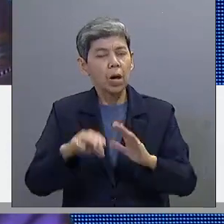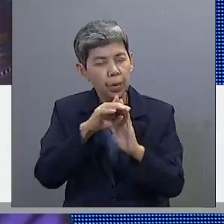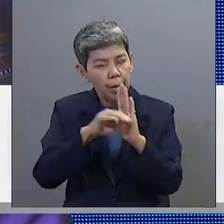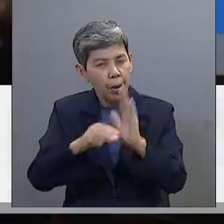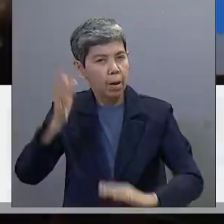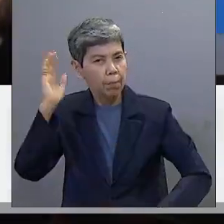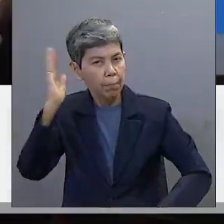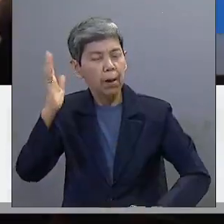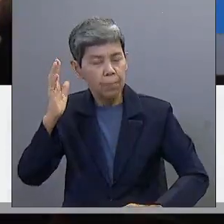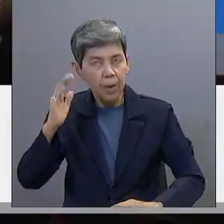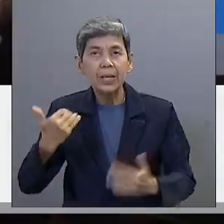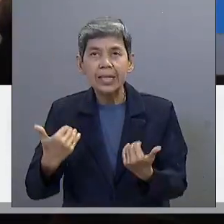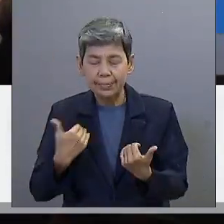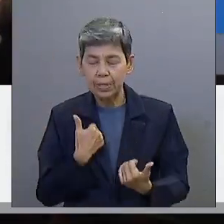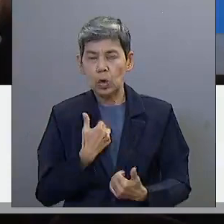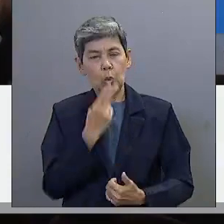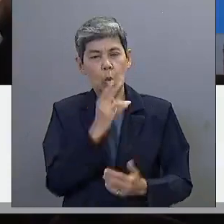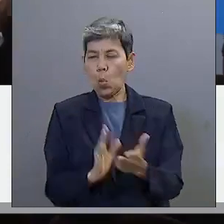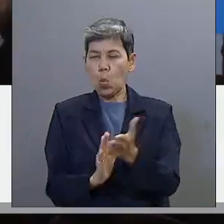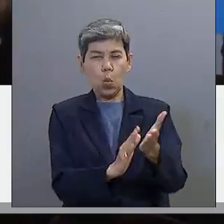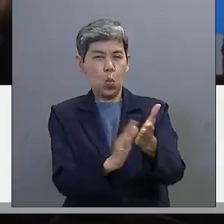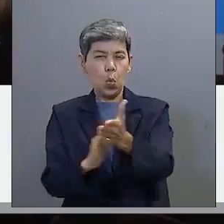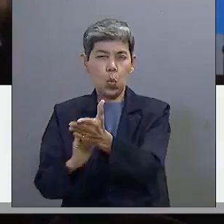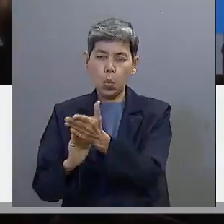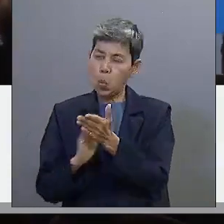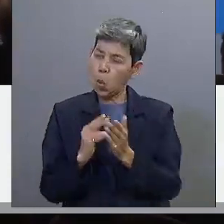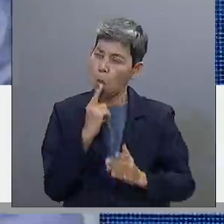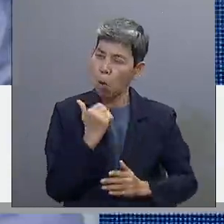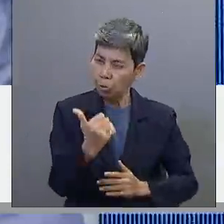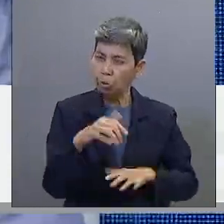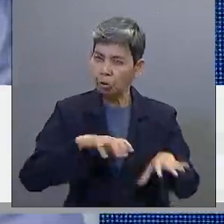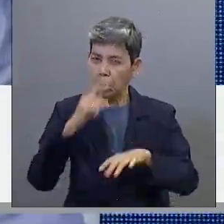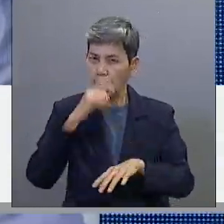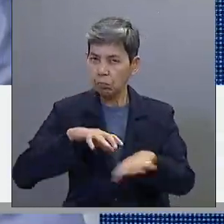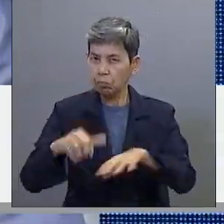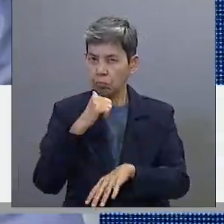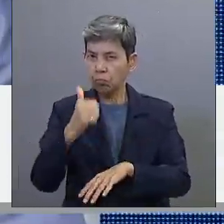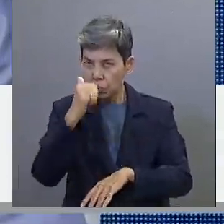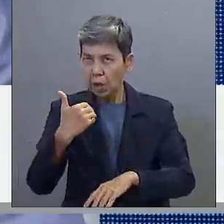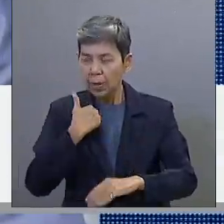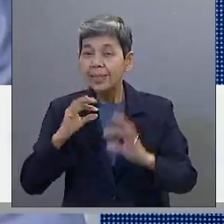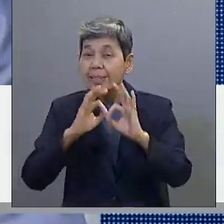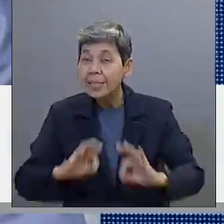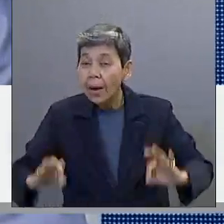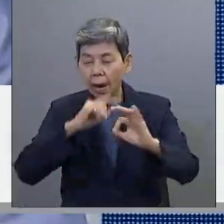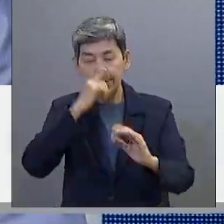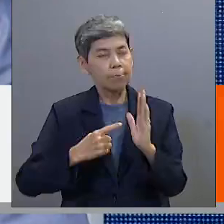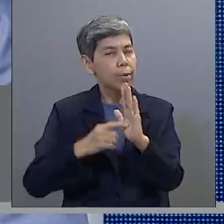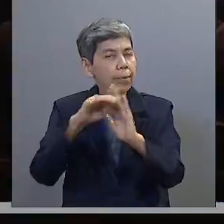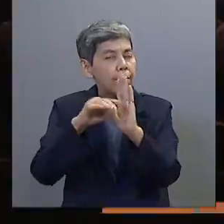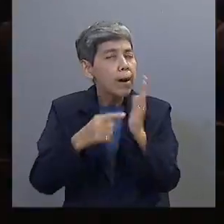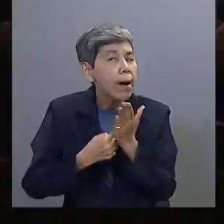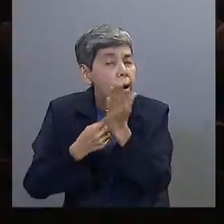การจัดงานโดยได้รับคำชื่นชมจากผู้เข้าร่วมงานต่างชาติและก็เป็นโอกาสสำคัญที่ไทยได้นำเสนอแนวคิดเศรษฐ